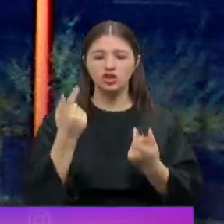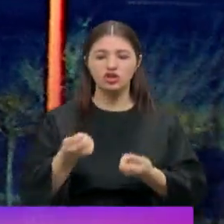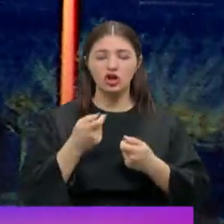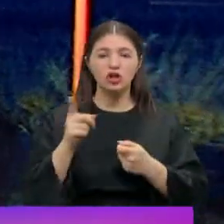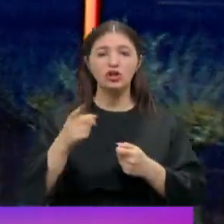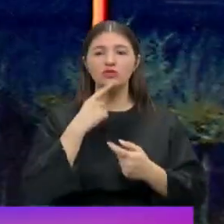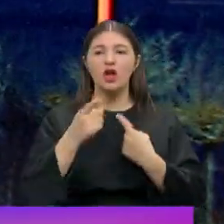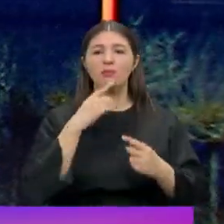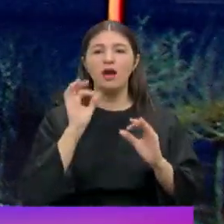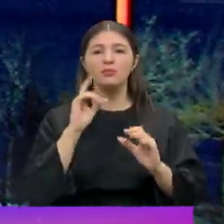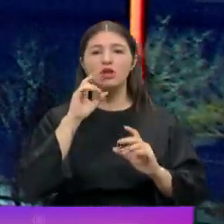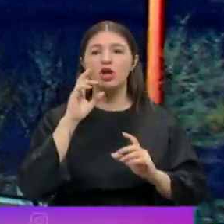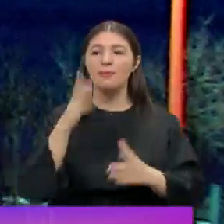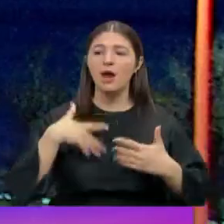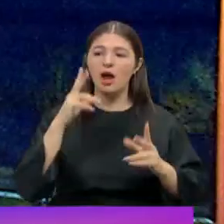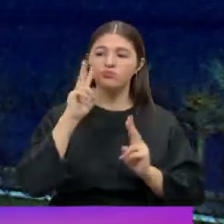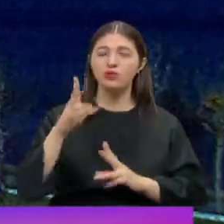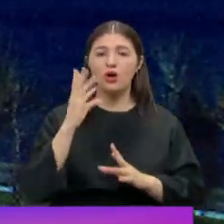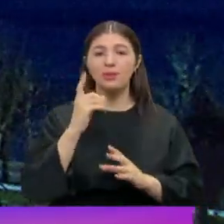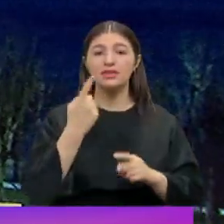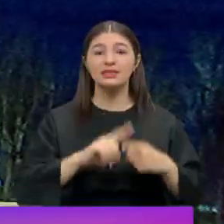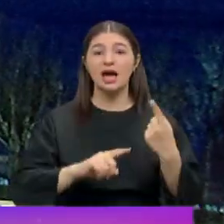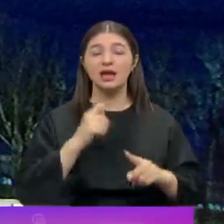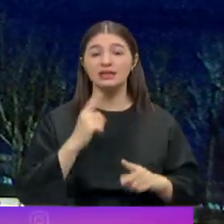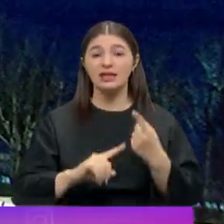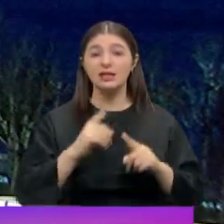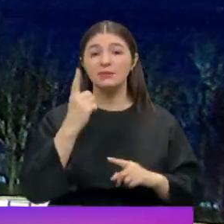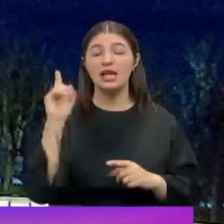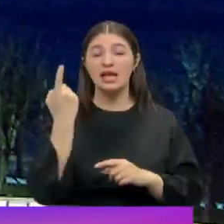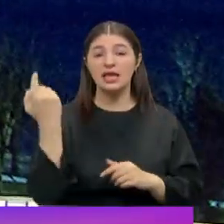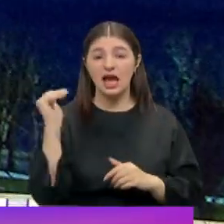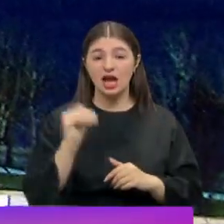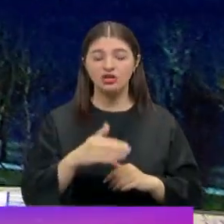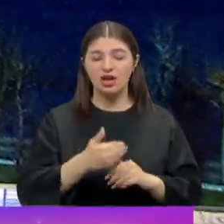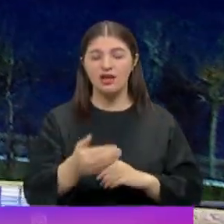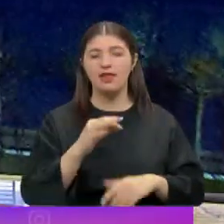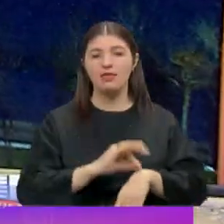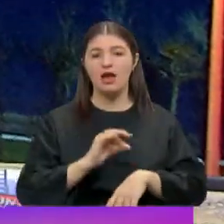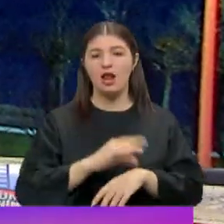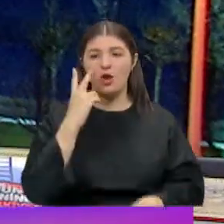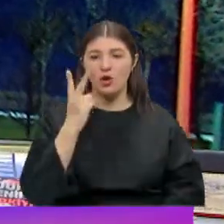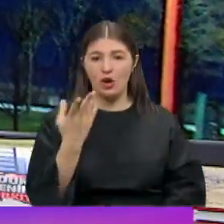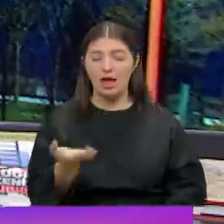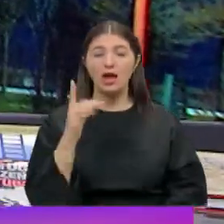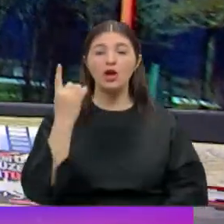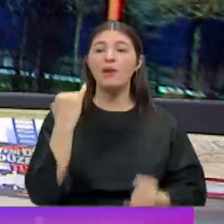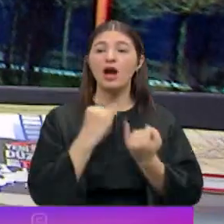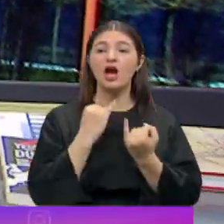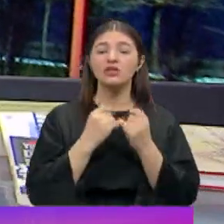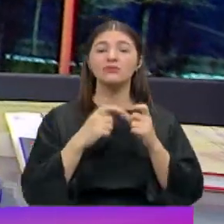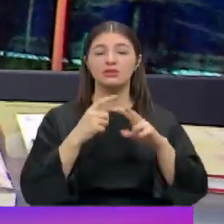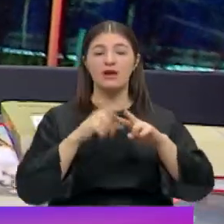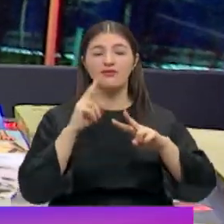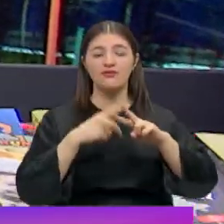söylemleri de her zaman ilgi çekici olan bir siyasi bir lider gelecek ilerleyen dakikalarda yönetmen